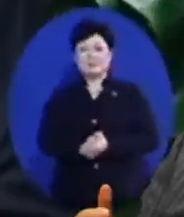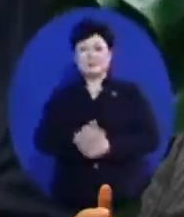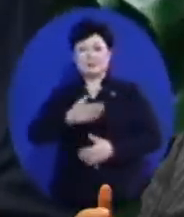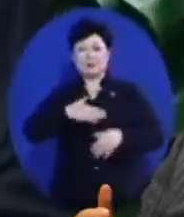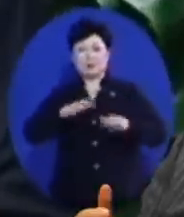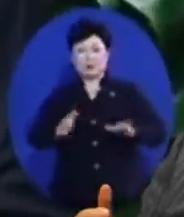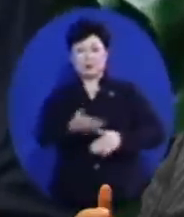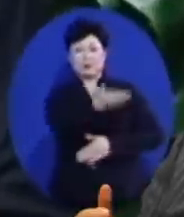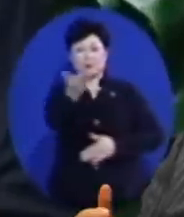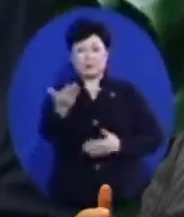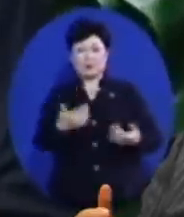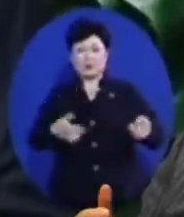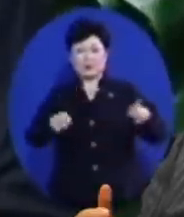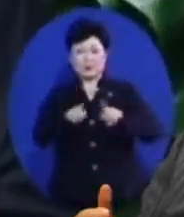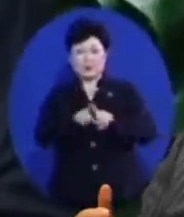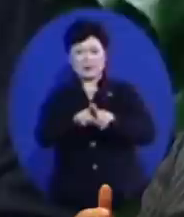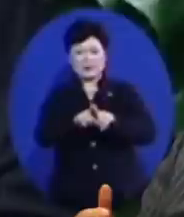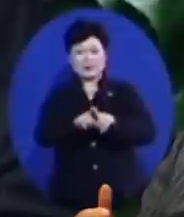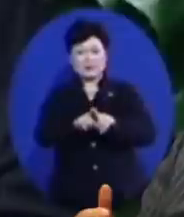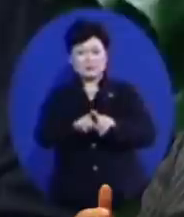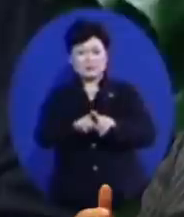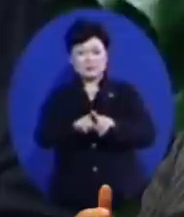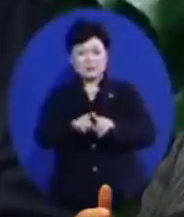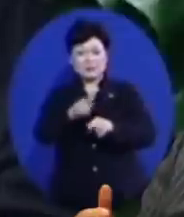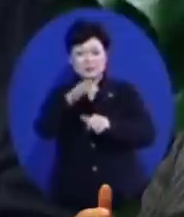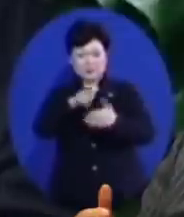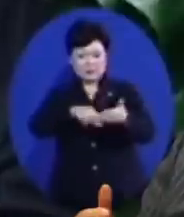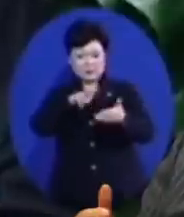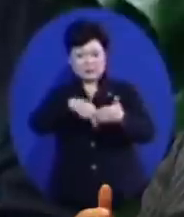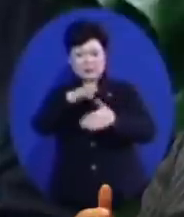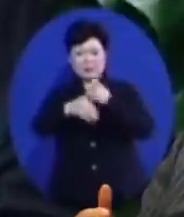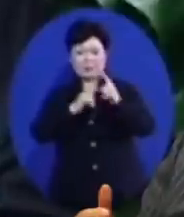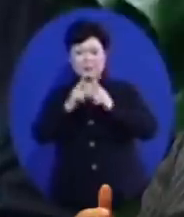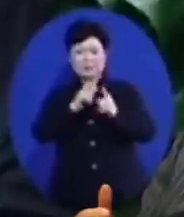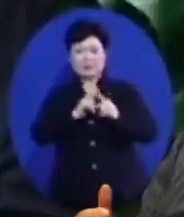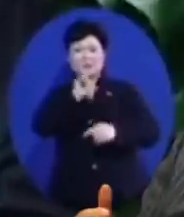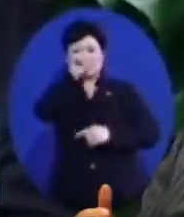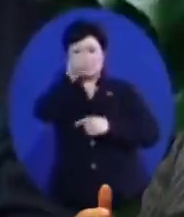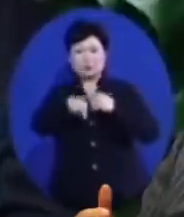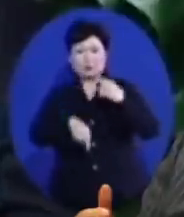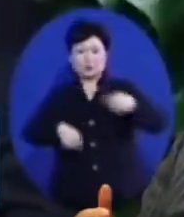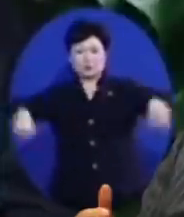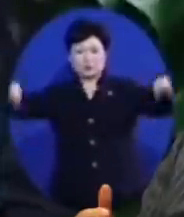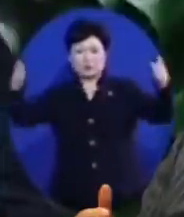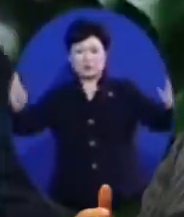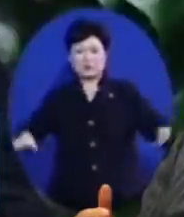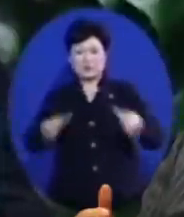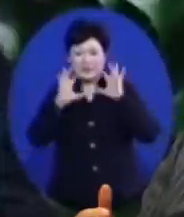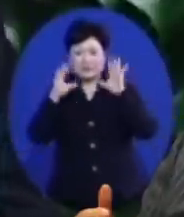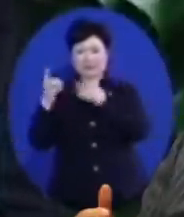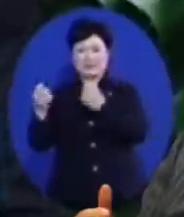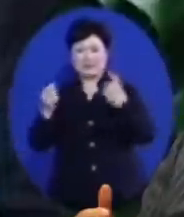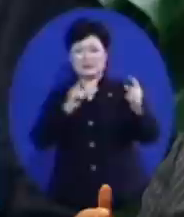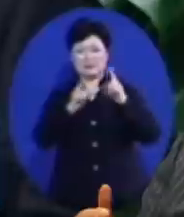저는 오늘 여러분과 함께 읽으신 하나님 말씀 가지고 독수리 쓰기 같이란 제목으로 말씀을 나누고자 합니다.